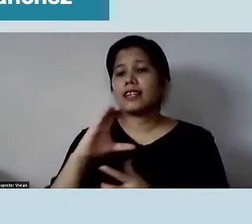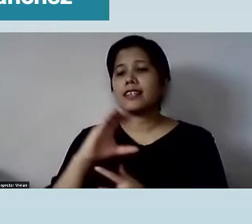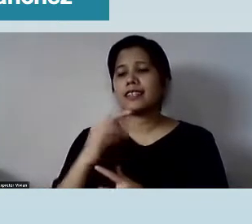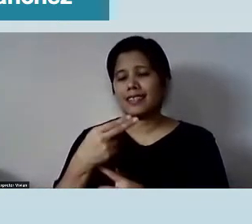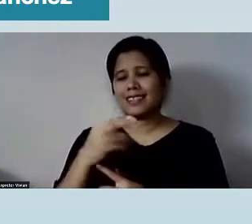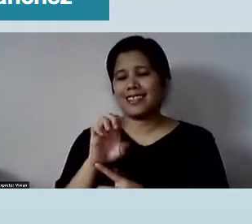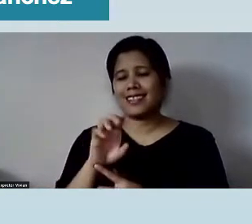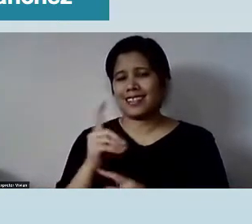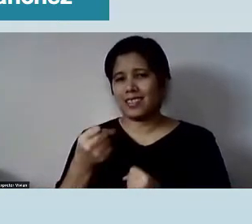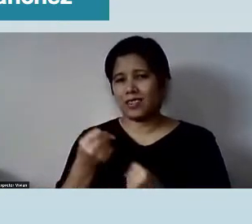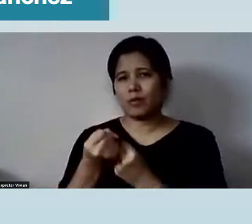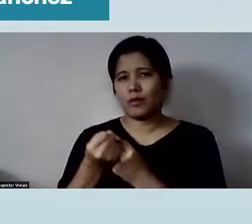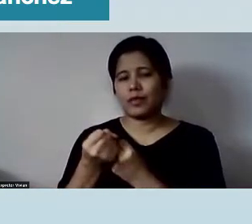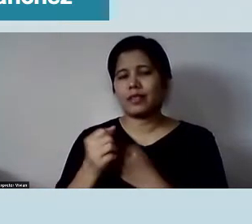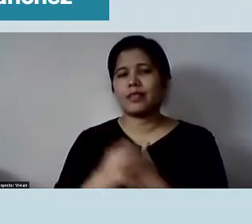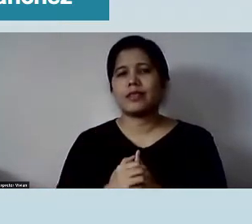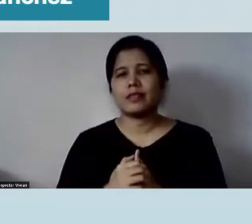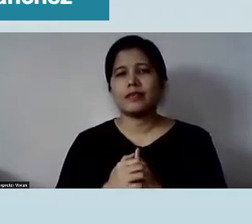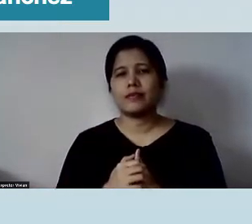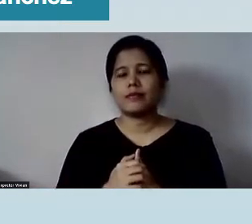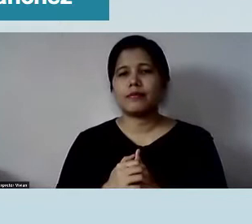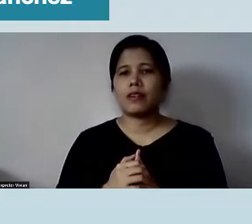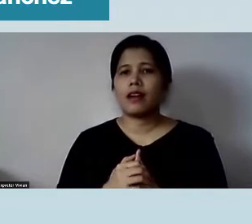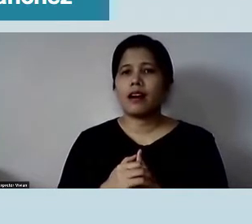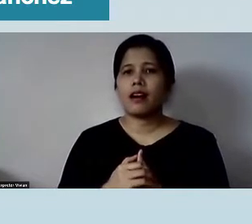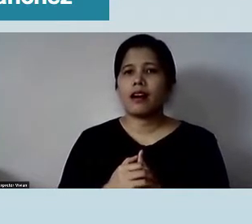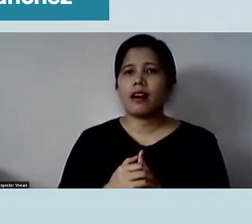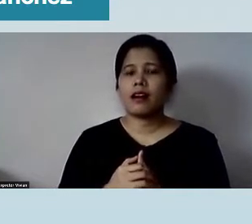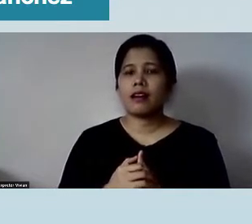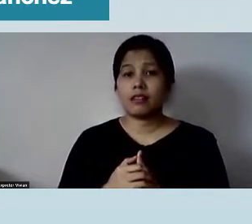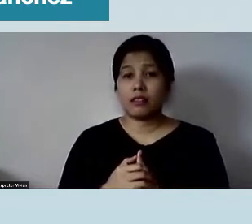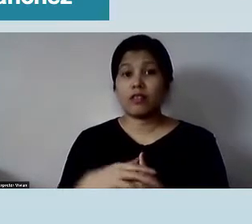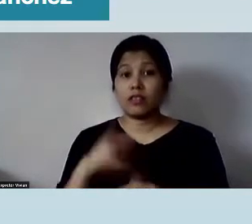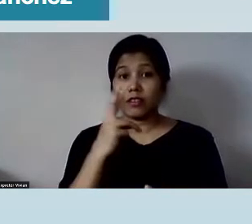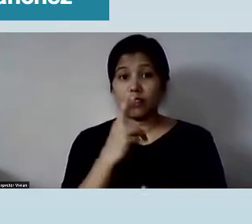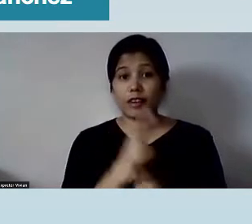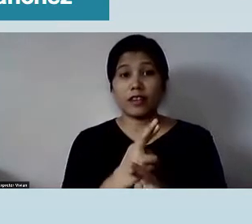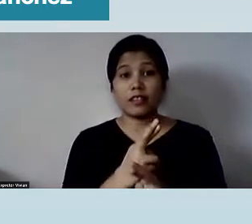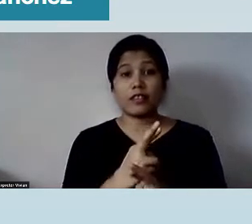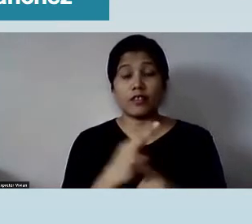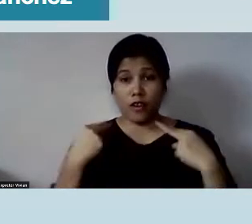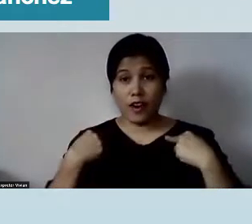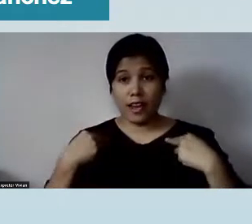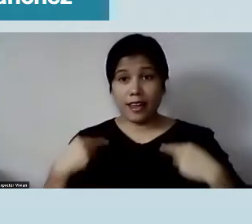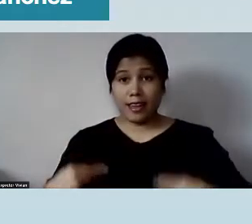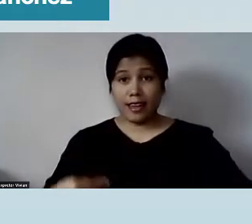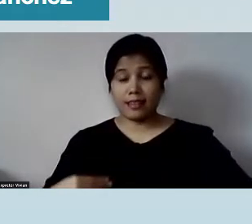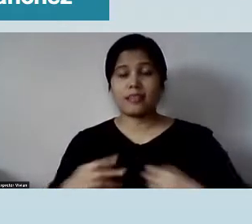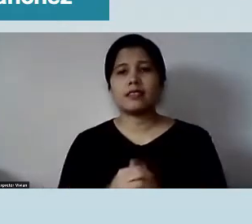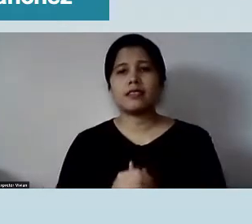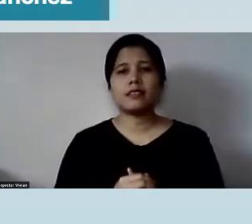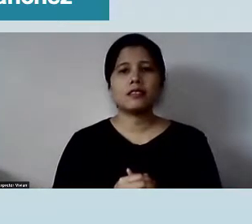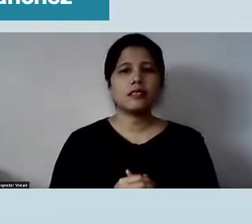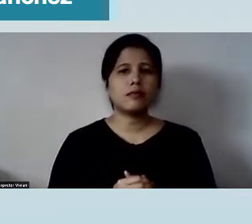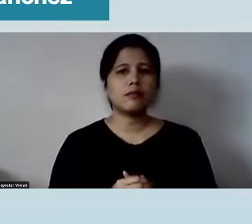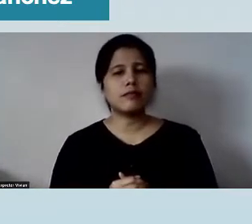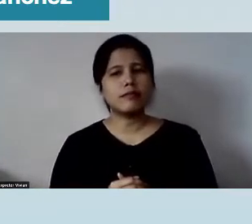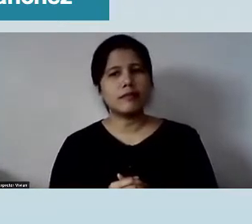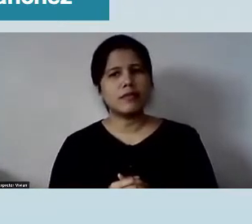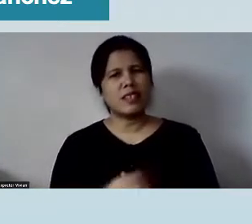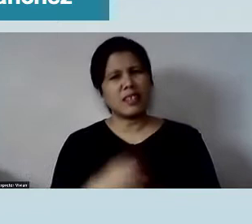Education. No? Libre po yun. And then the right to health. Yan, mahina tayo dito sa right to health